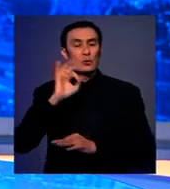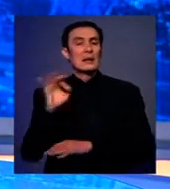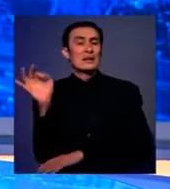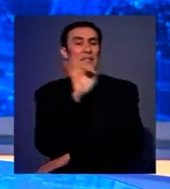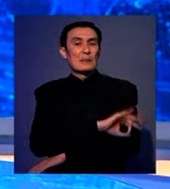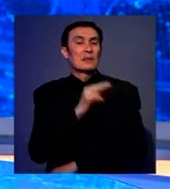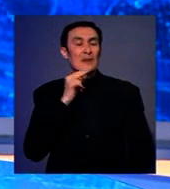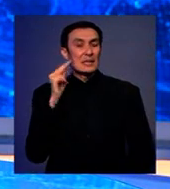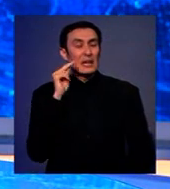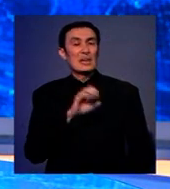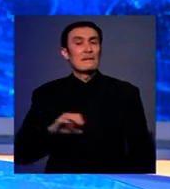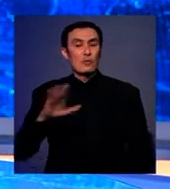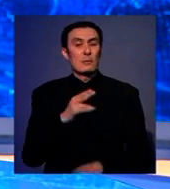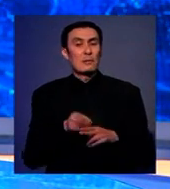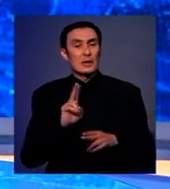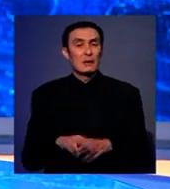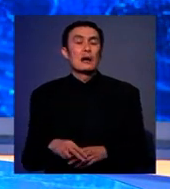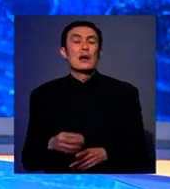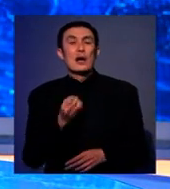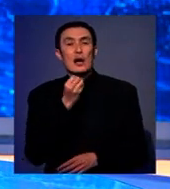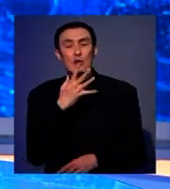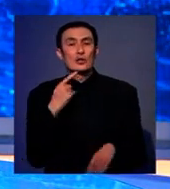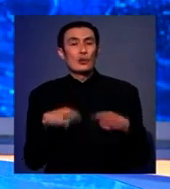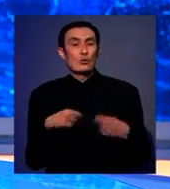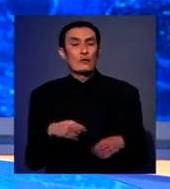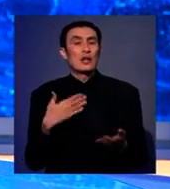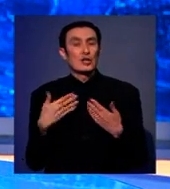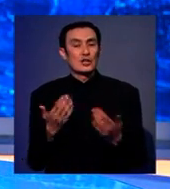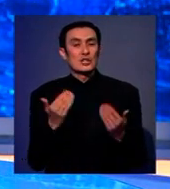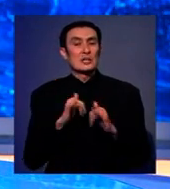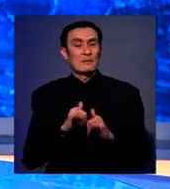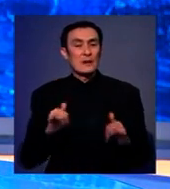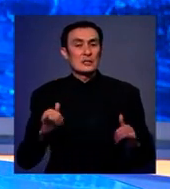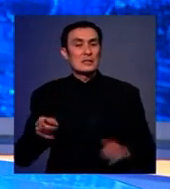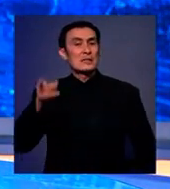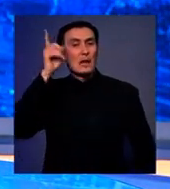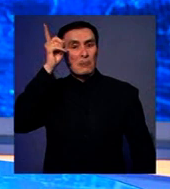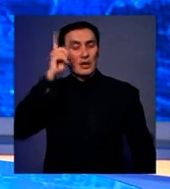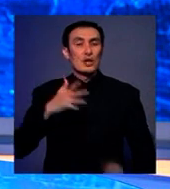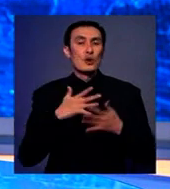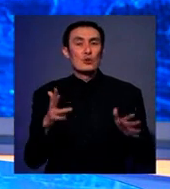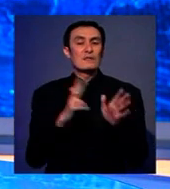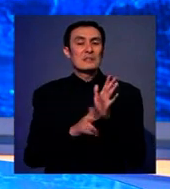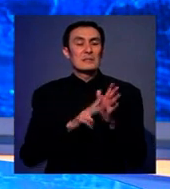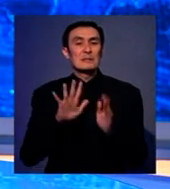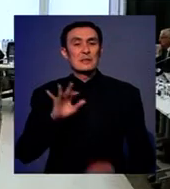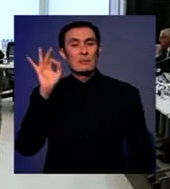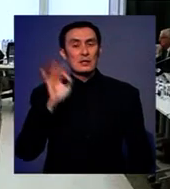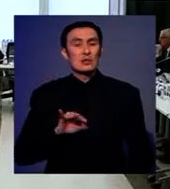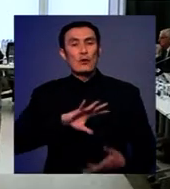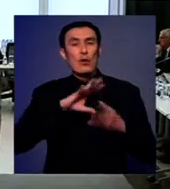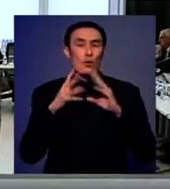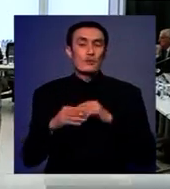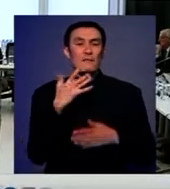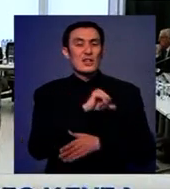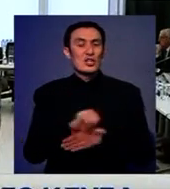Китая и Европы. При этом особо теплые торгово-экономические отношения сейчас развиваются с Германией. Свыше 85%